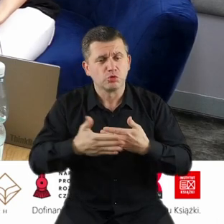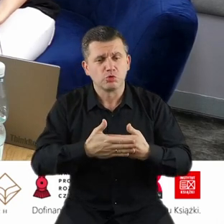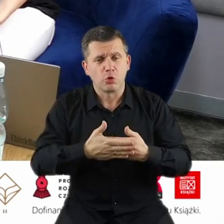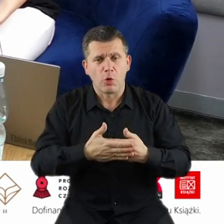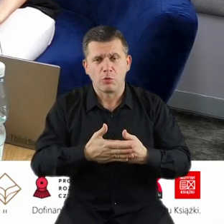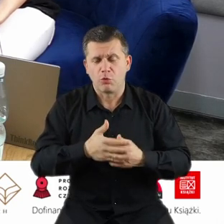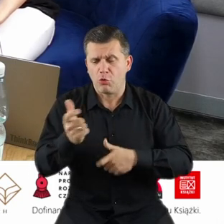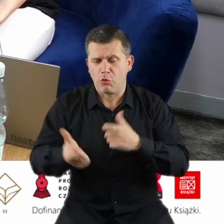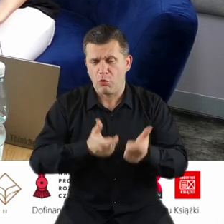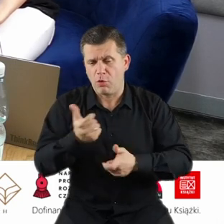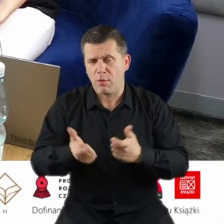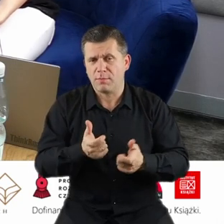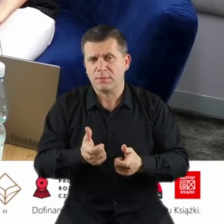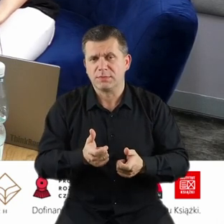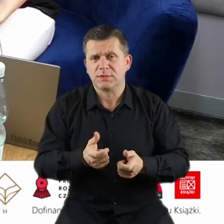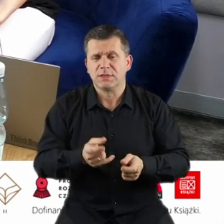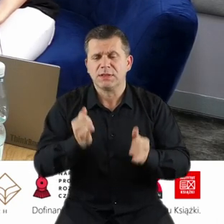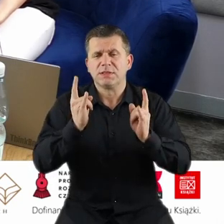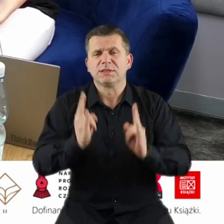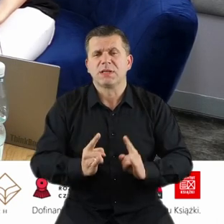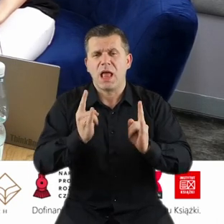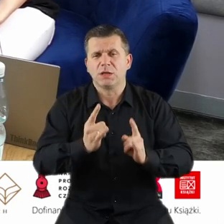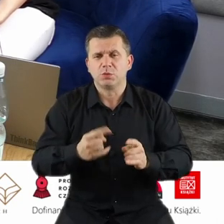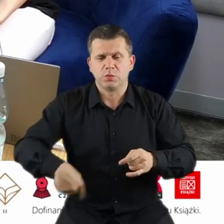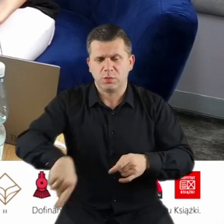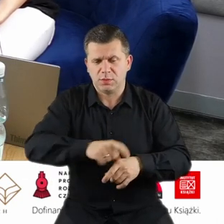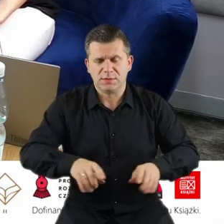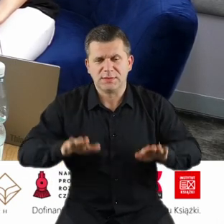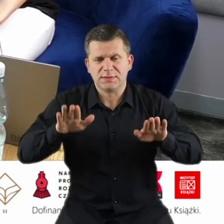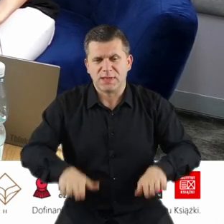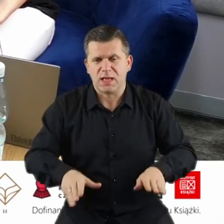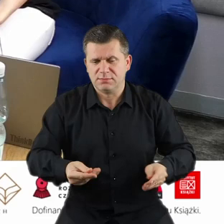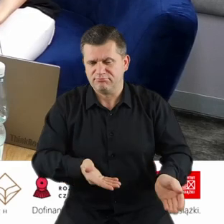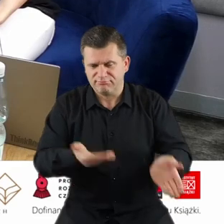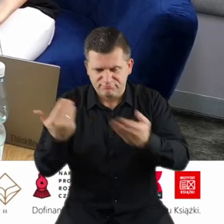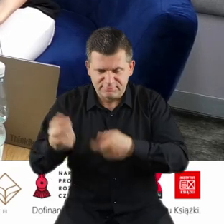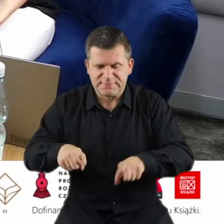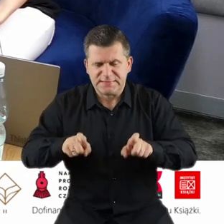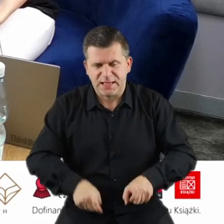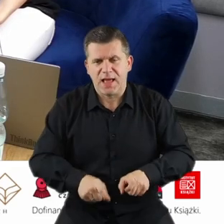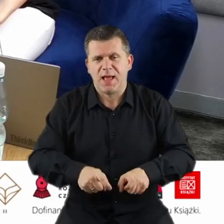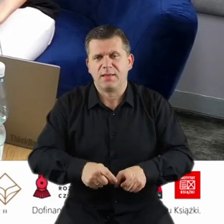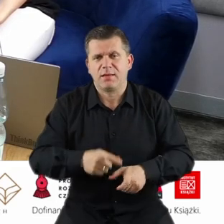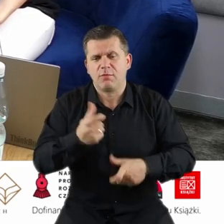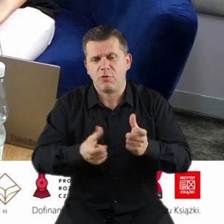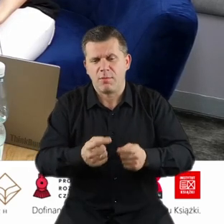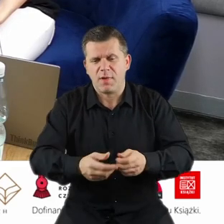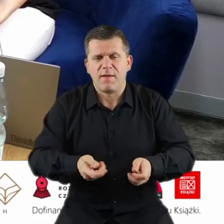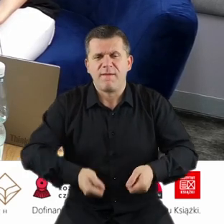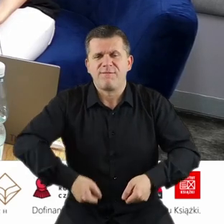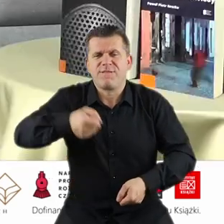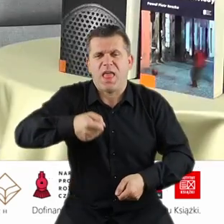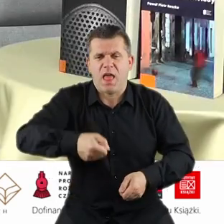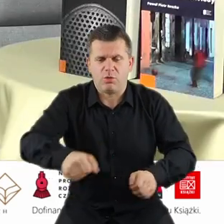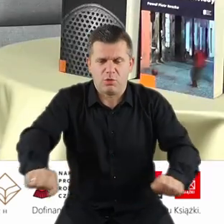pana wyjęła siedzisko, wyjęła z krzesła, i on po prostu siada i załatwia się do jakiegoś tam